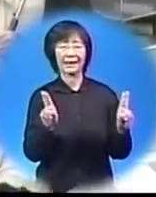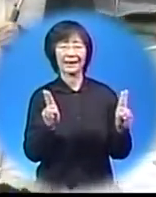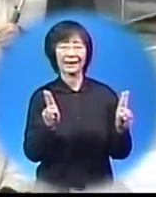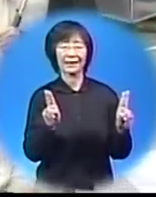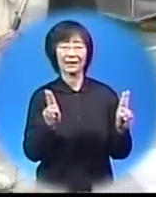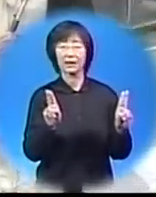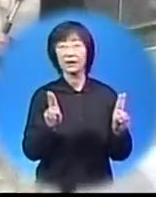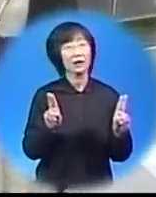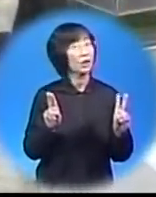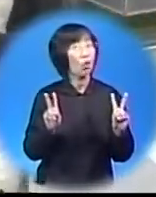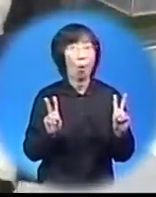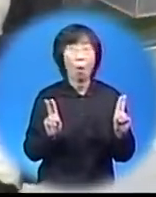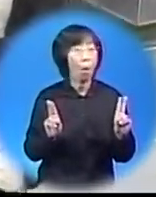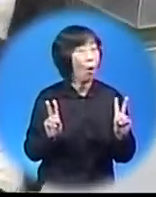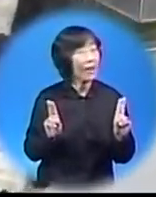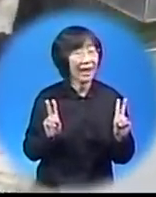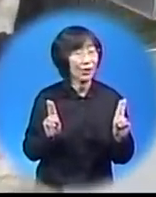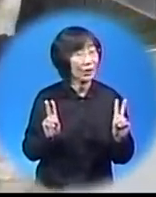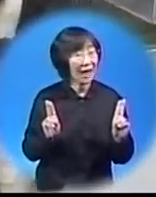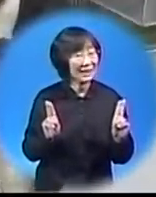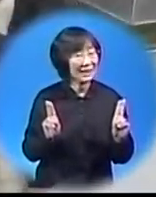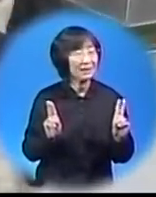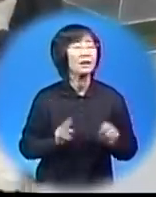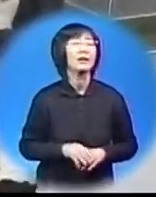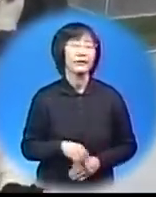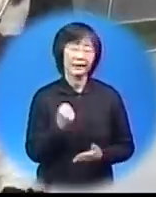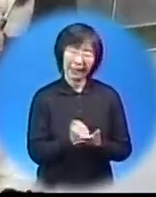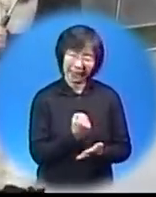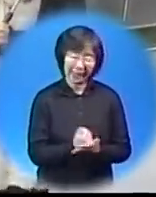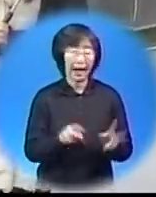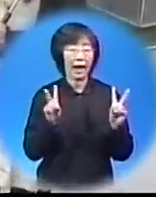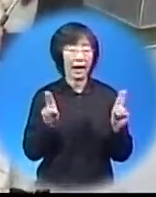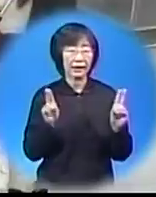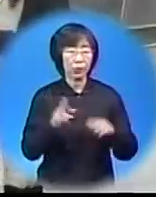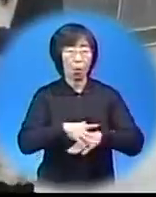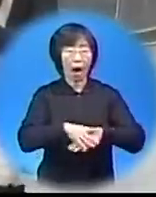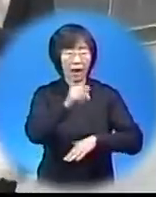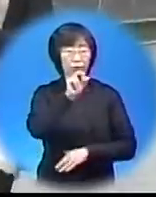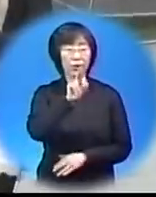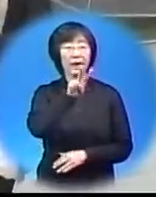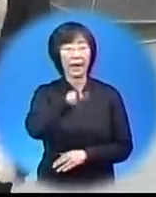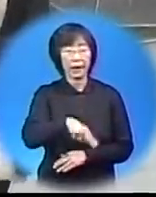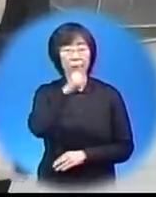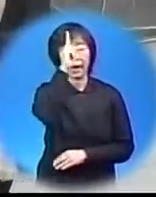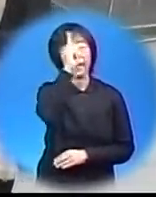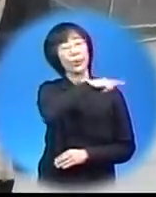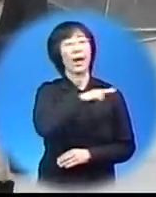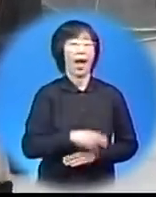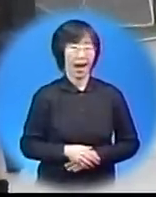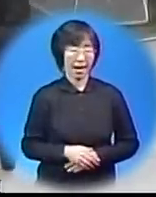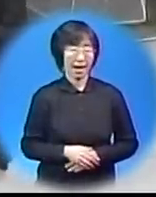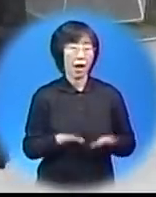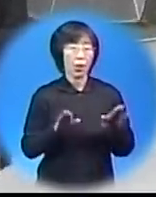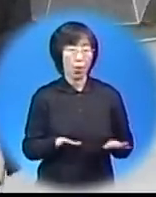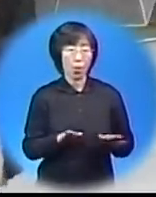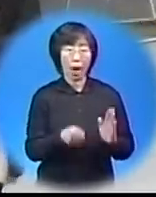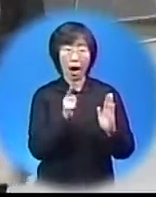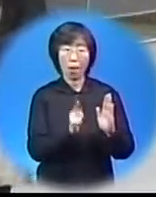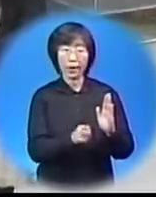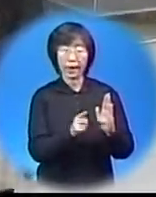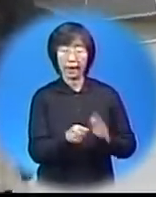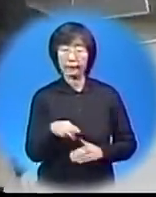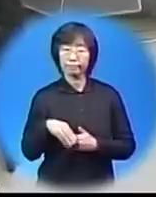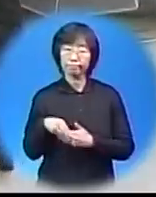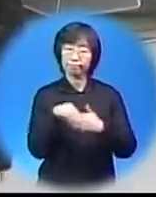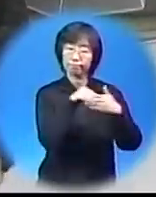か、カニ。 残念ながら、はい、カニの初競りはお昼からですので、うん、今日はあるお寺に、行こ